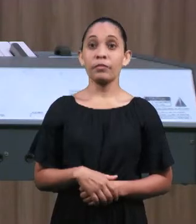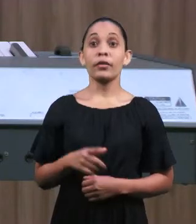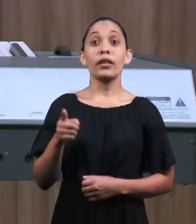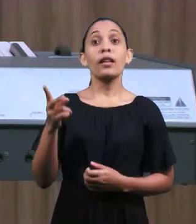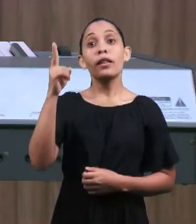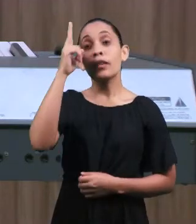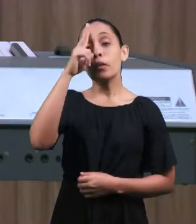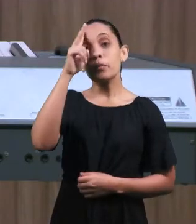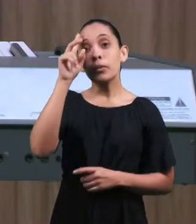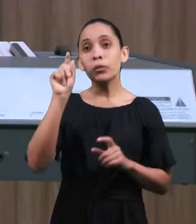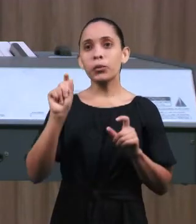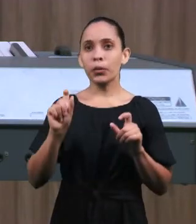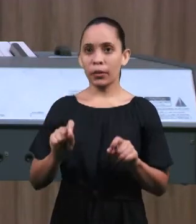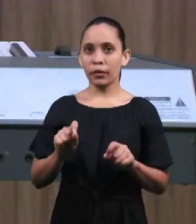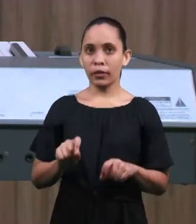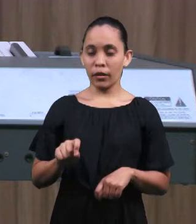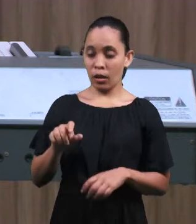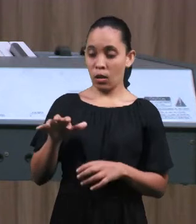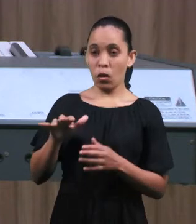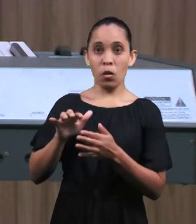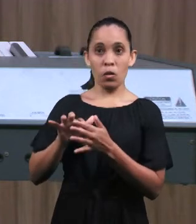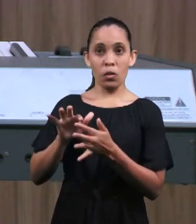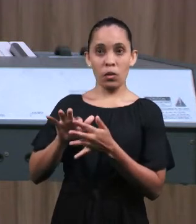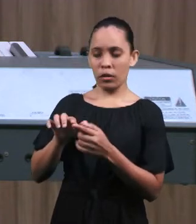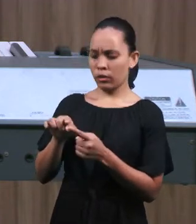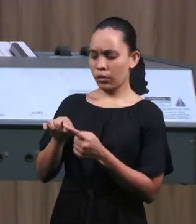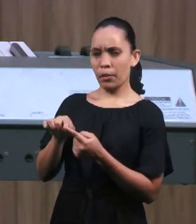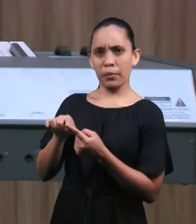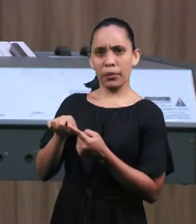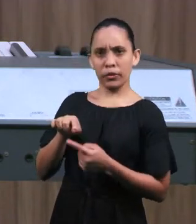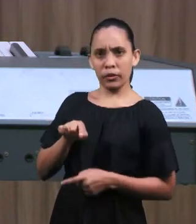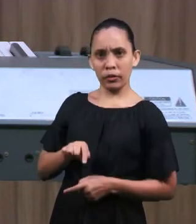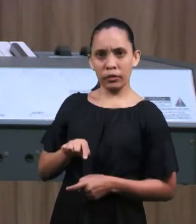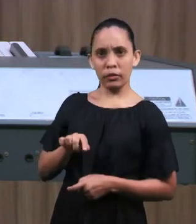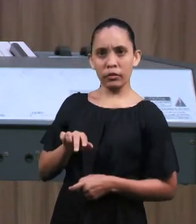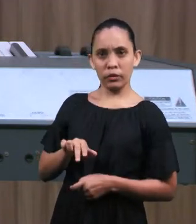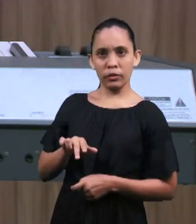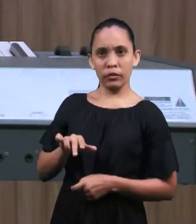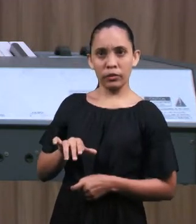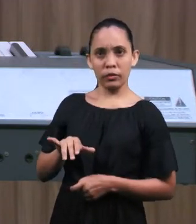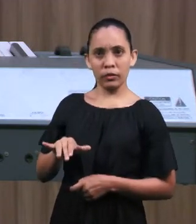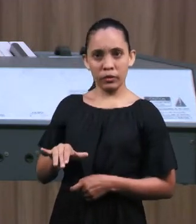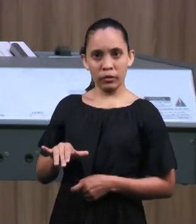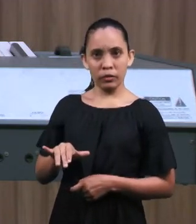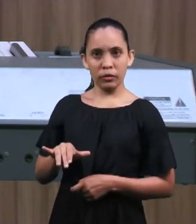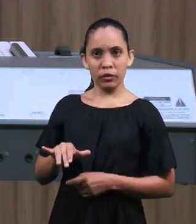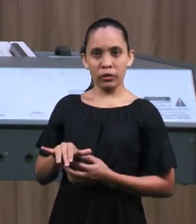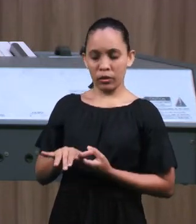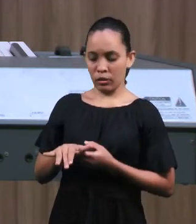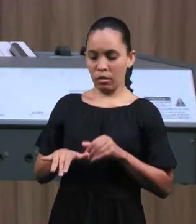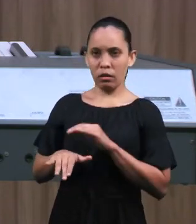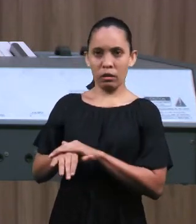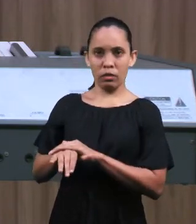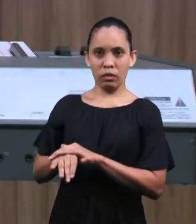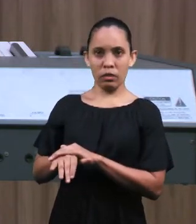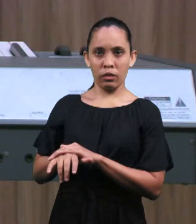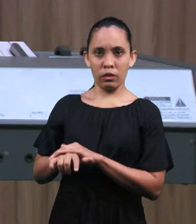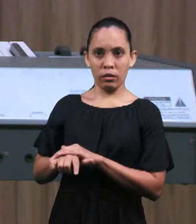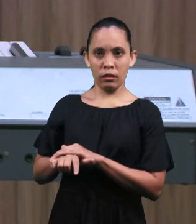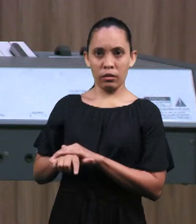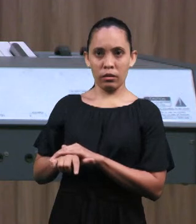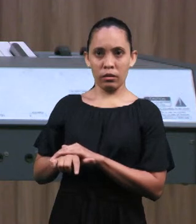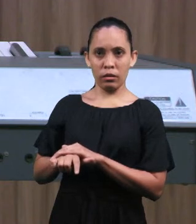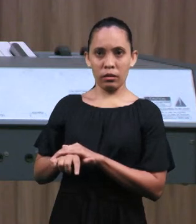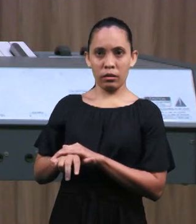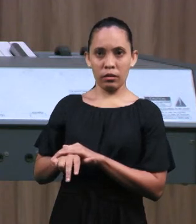Rappelons que nous jouons le clavier avec la pointe des doigts et on ne lève pas les autres doigts pendant qu'on joue.